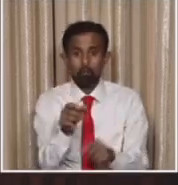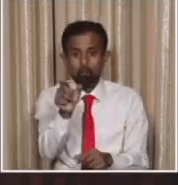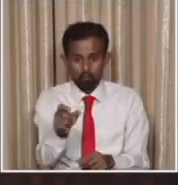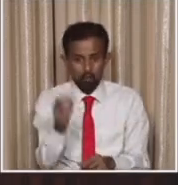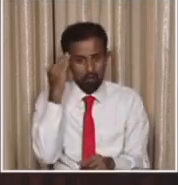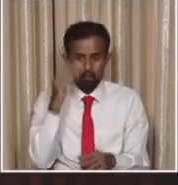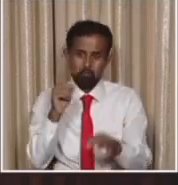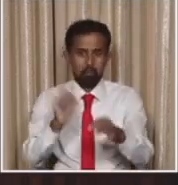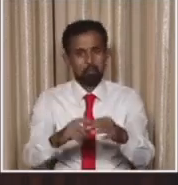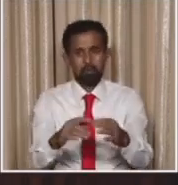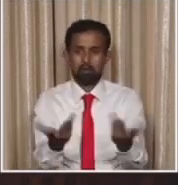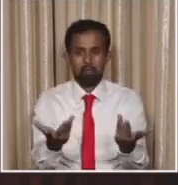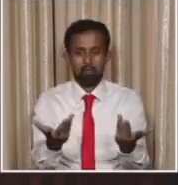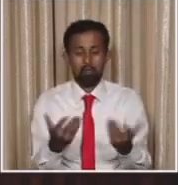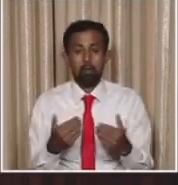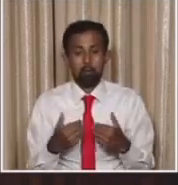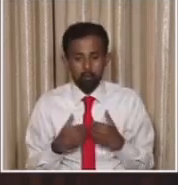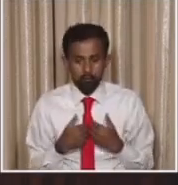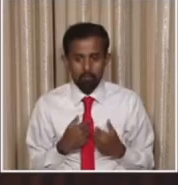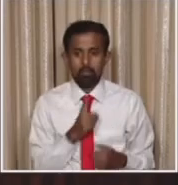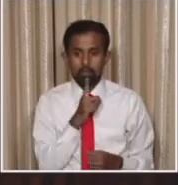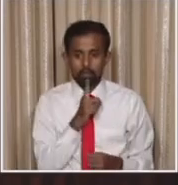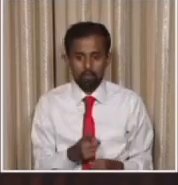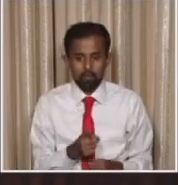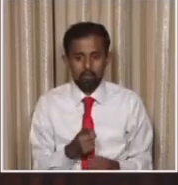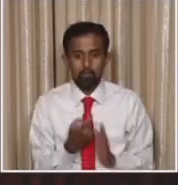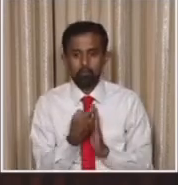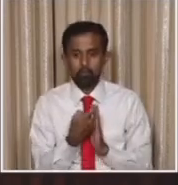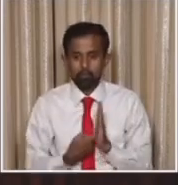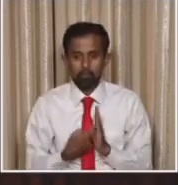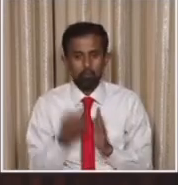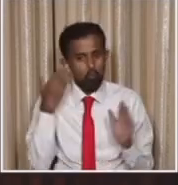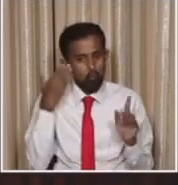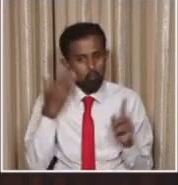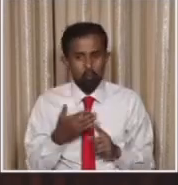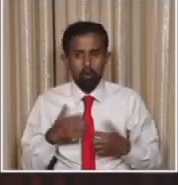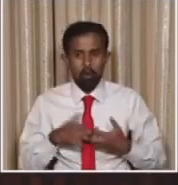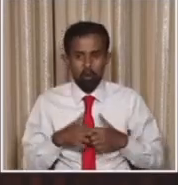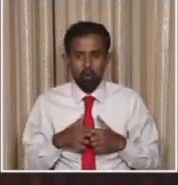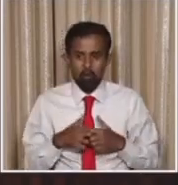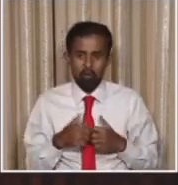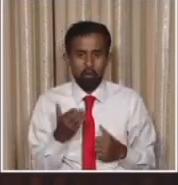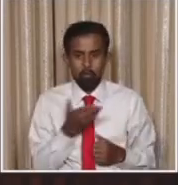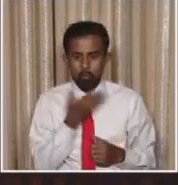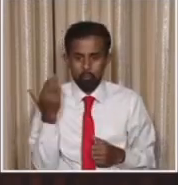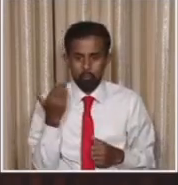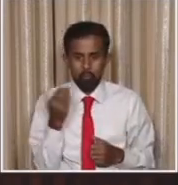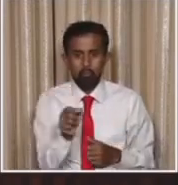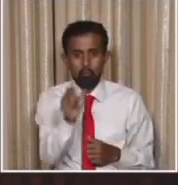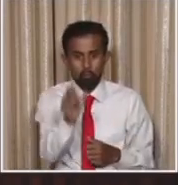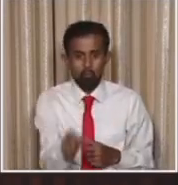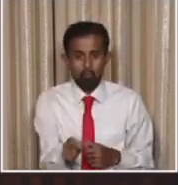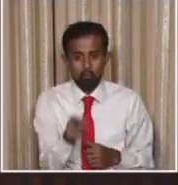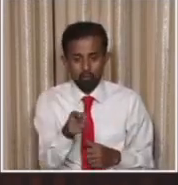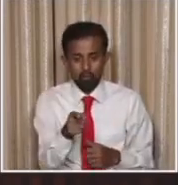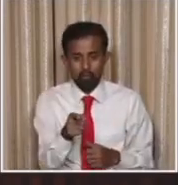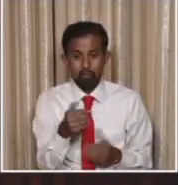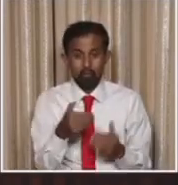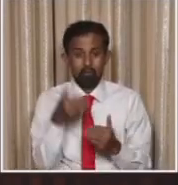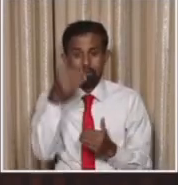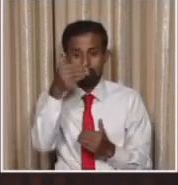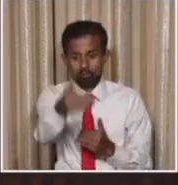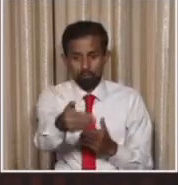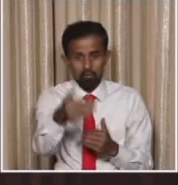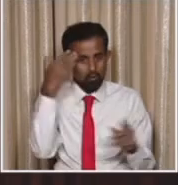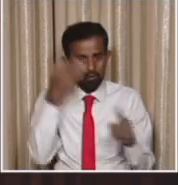ගැන මට ප්‍රශ්නයක් නැහැ. නමුත් මම කියන්නේ මේ රෙගුලාසිය සම්බන්ධව ගැටලුවක් ඇති වෙන්න පුළුවන් කියලා. ඔබතුමියට ඒක ගැන අනාගතයේ